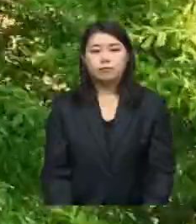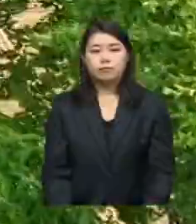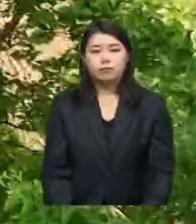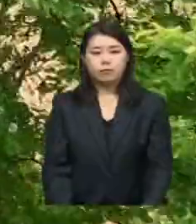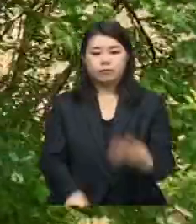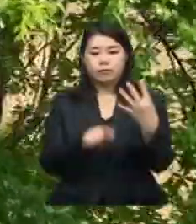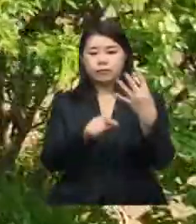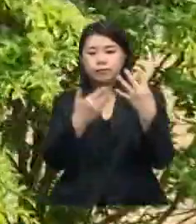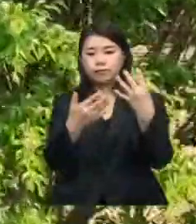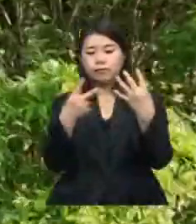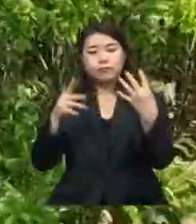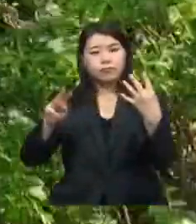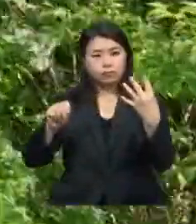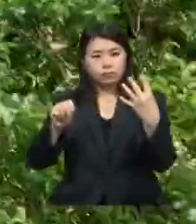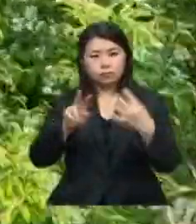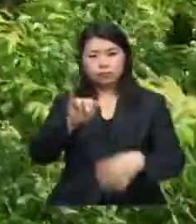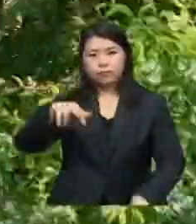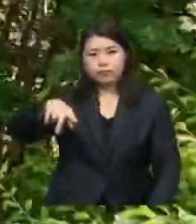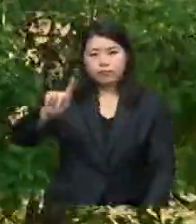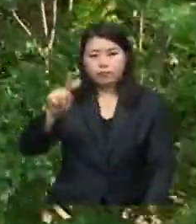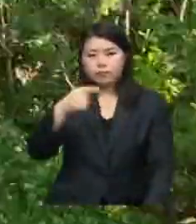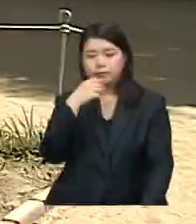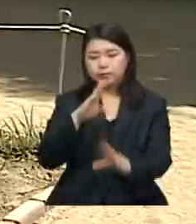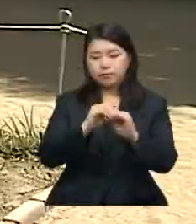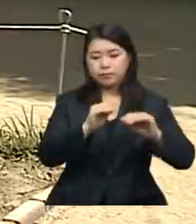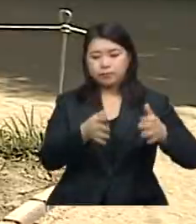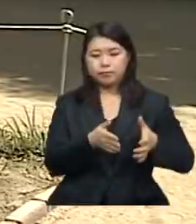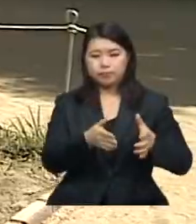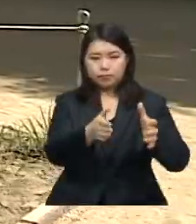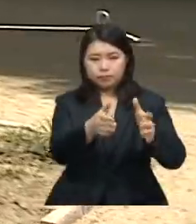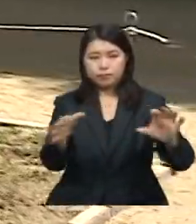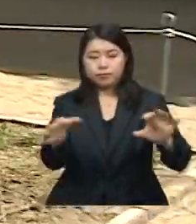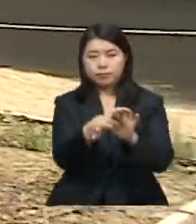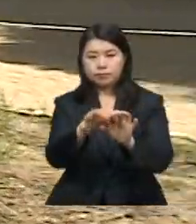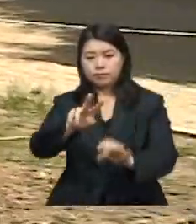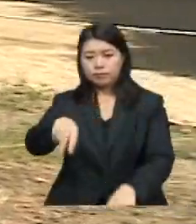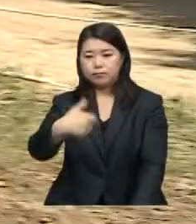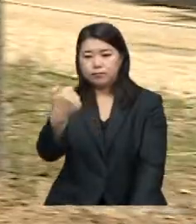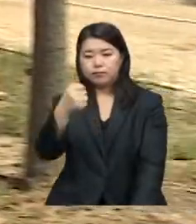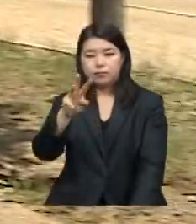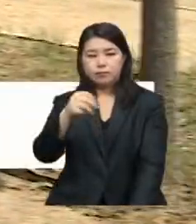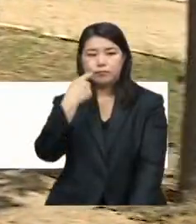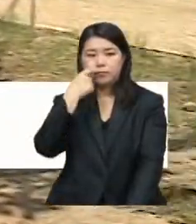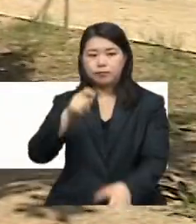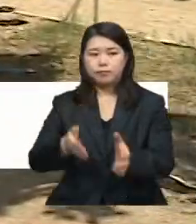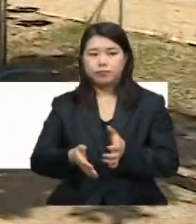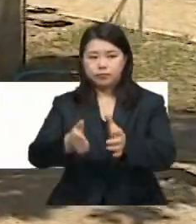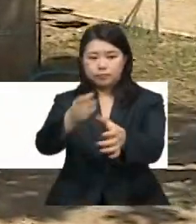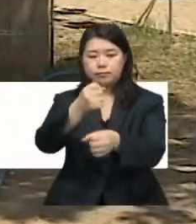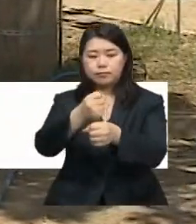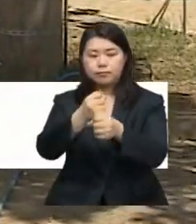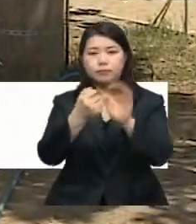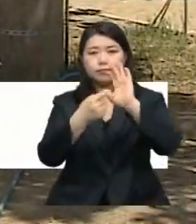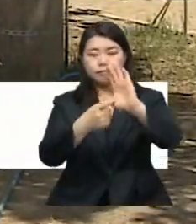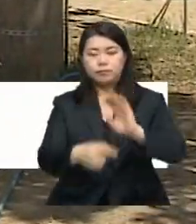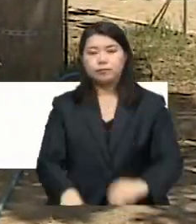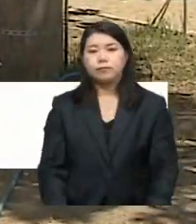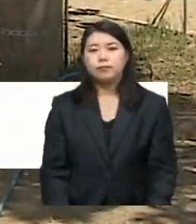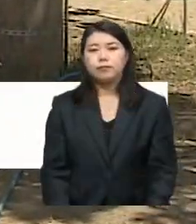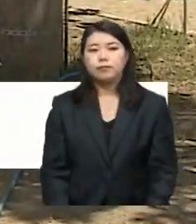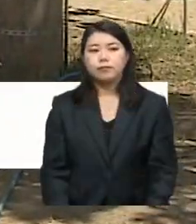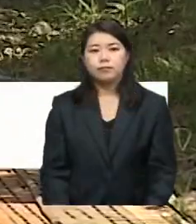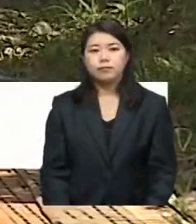4.9km 길이의 미사한강 모래길 이어지는 250m 길이의 황토길 새로 선을 보였습니다